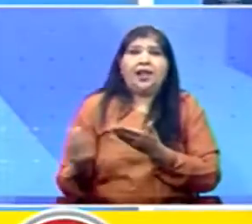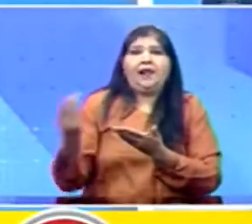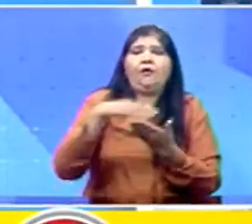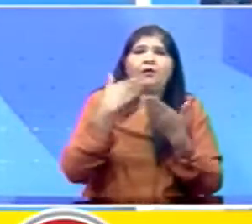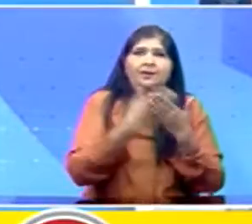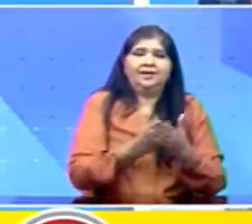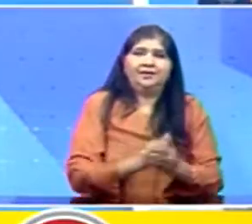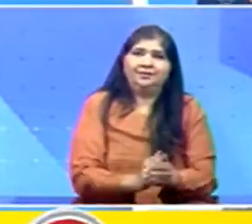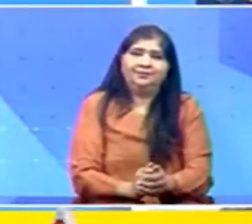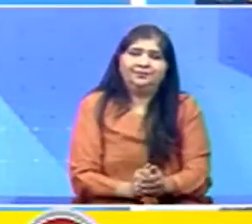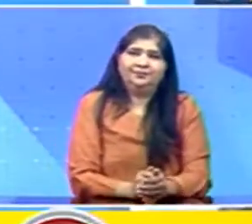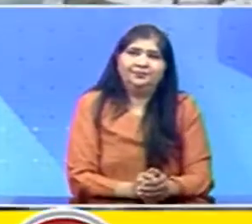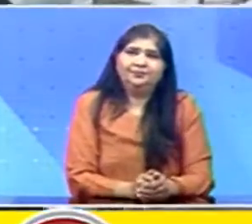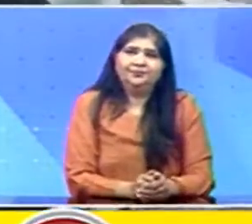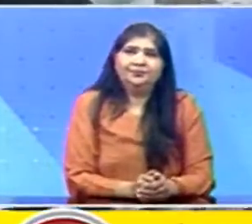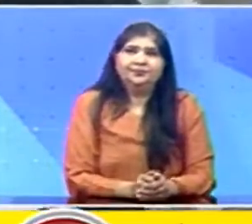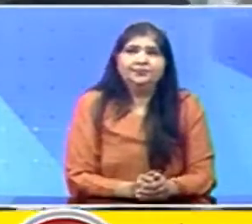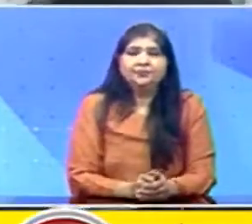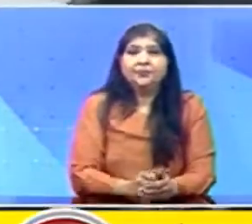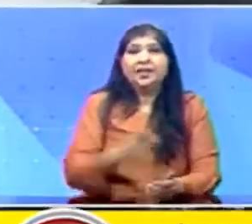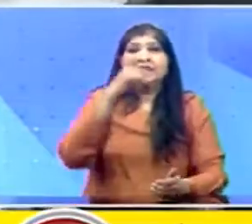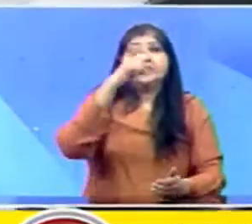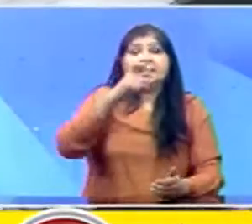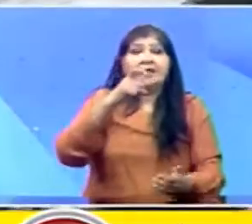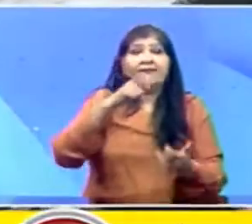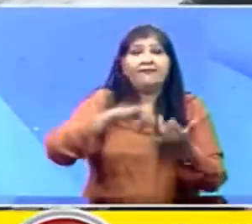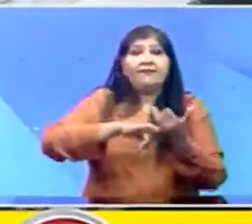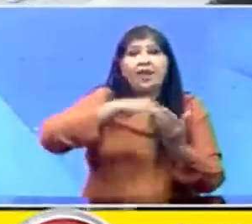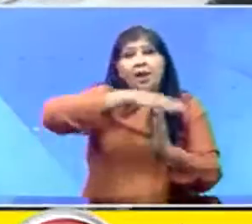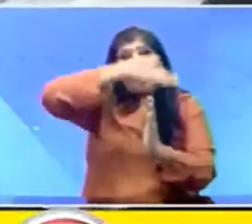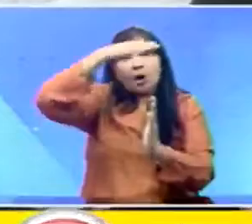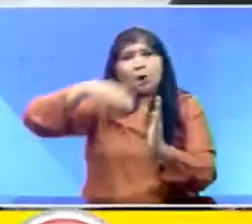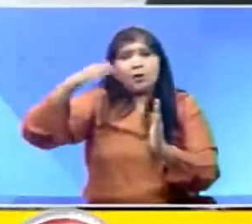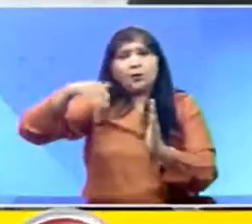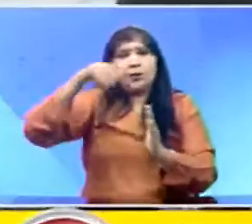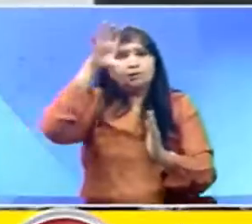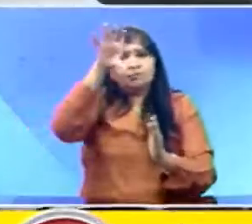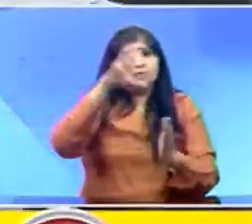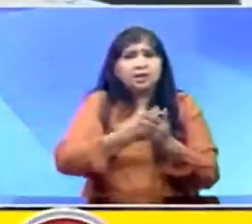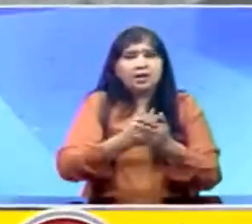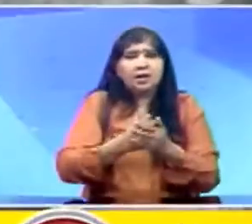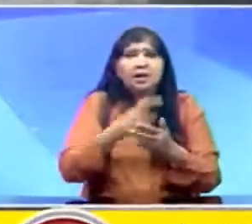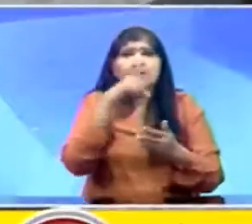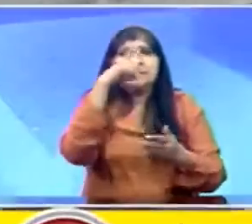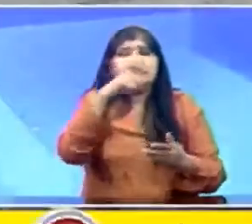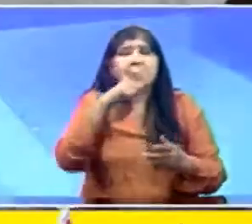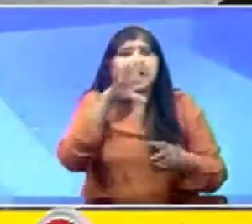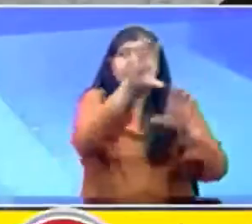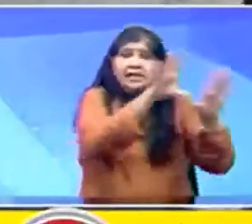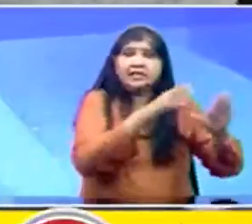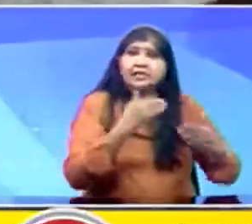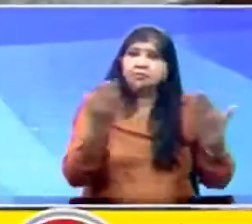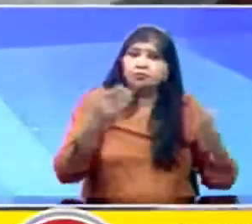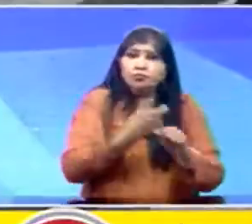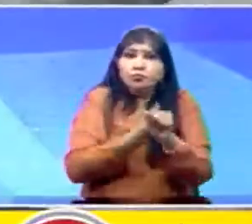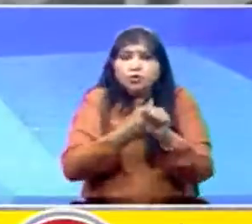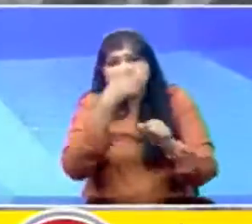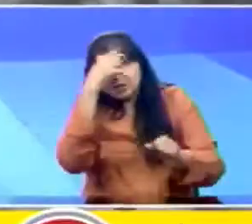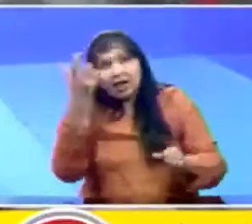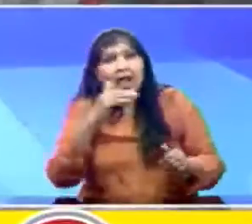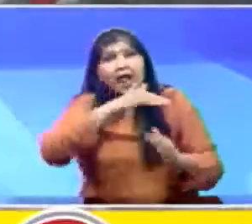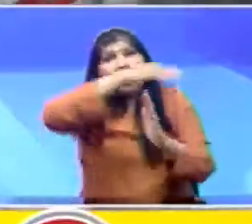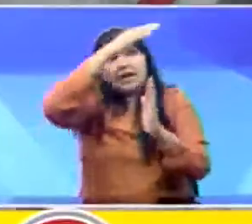नहराया है सेवन समिट्स चैलेंज यानि दुनिया की साथ सबसे कठीन